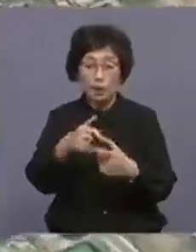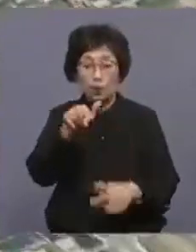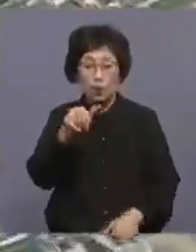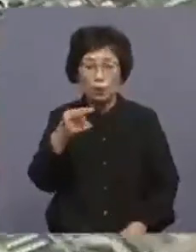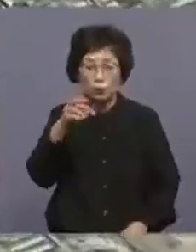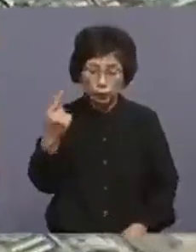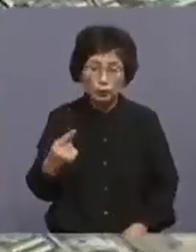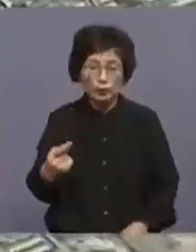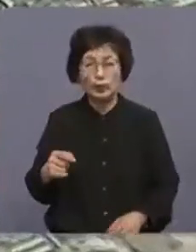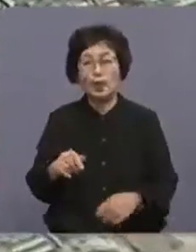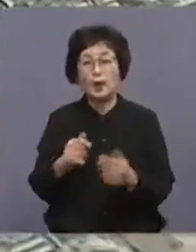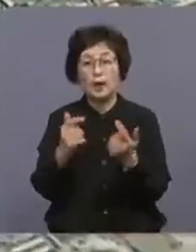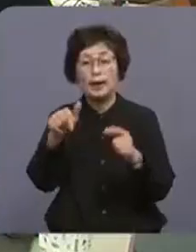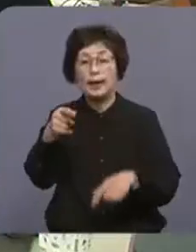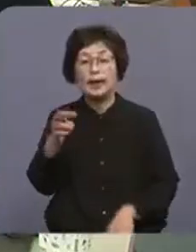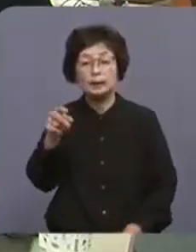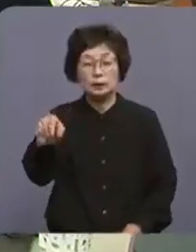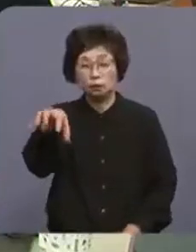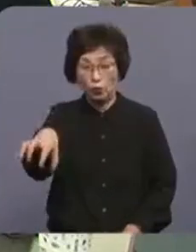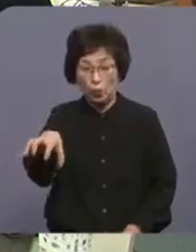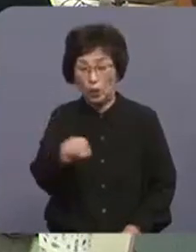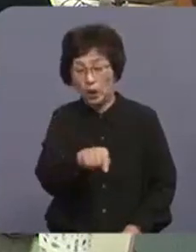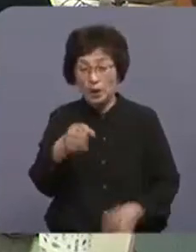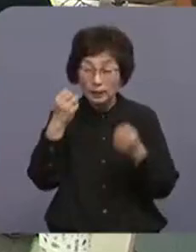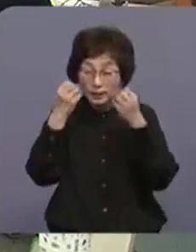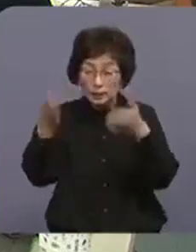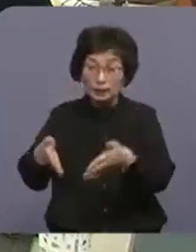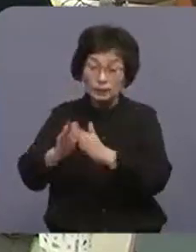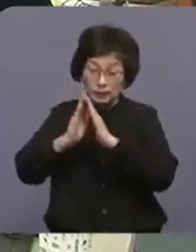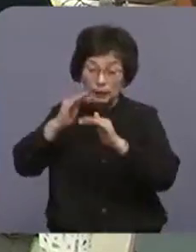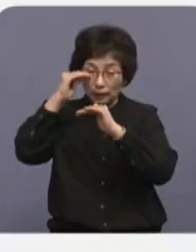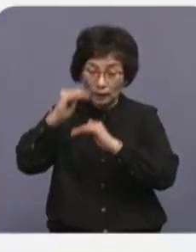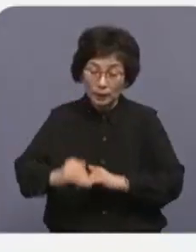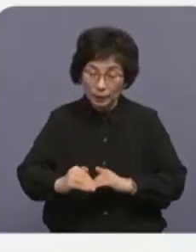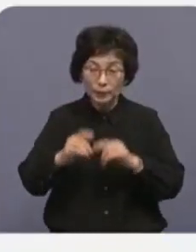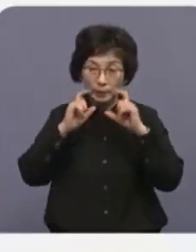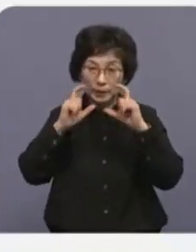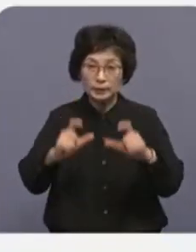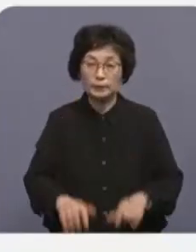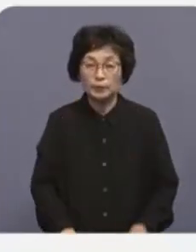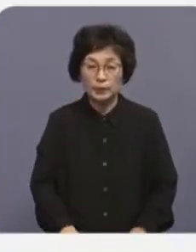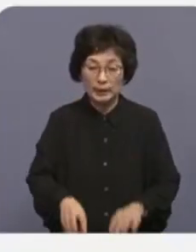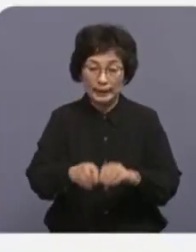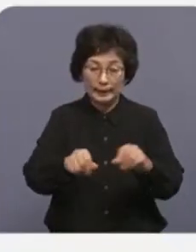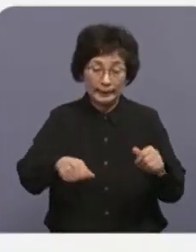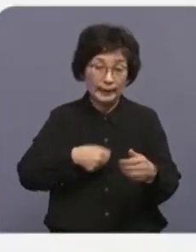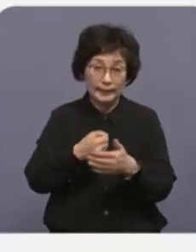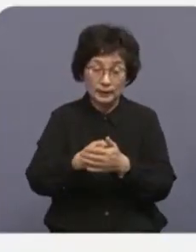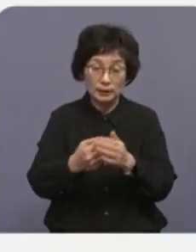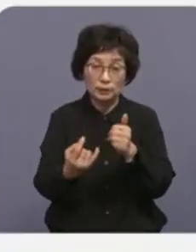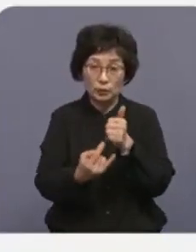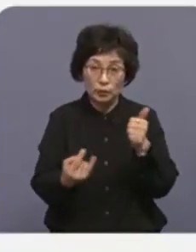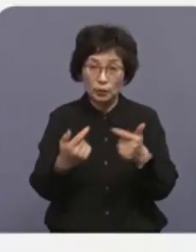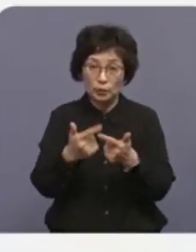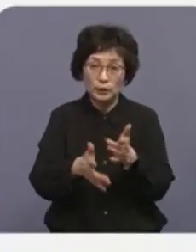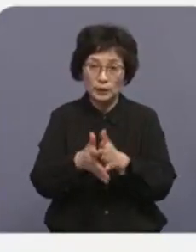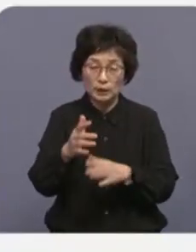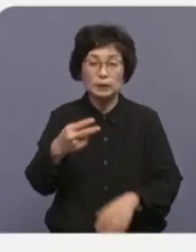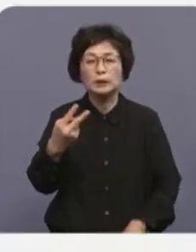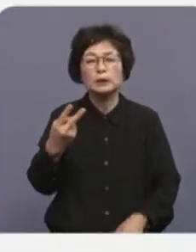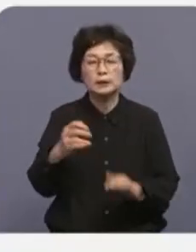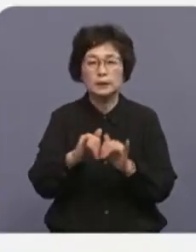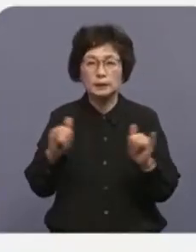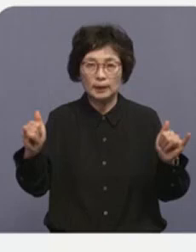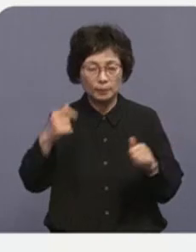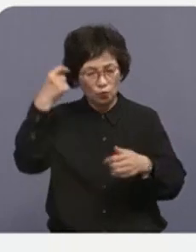남해고속도로 북쪽 40만 제곱미터터에 새로 건설하는 안입니다. 입지선정위원회는 부산시민 2,000명을 대상으로